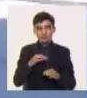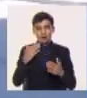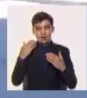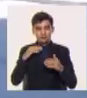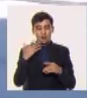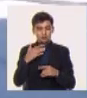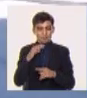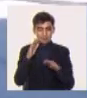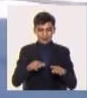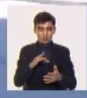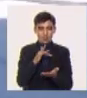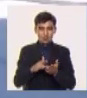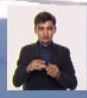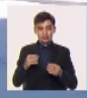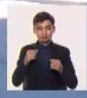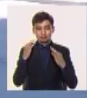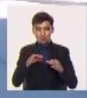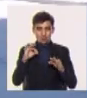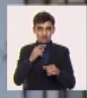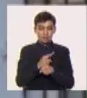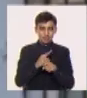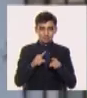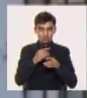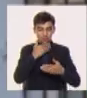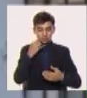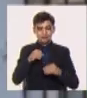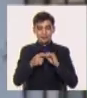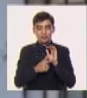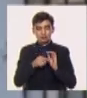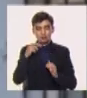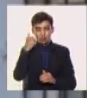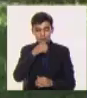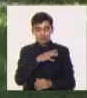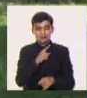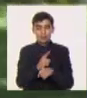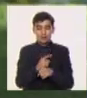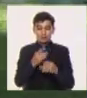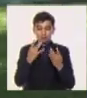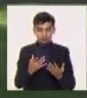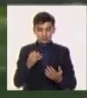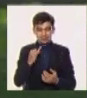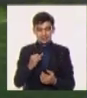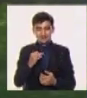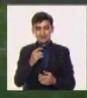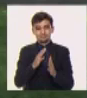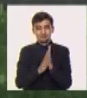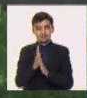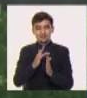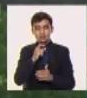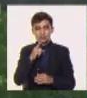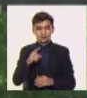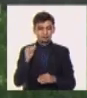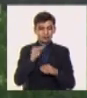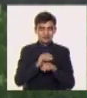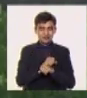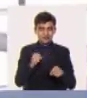городских территориях. В правилах благоустройства столицы от 2017 года указан лишь запрет складировать тары на газонах. В акимате